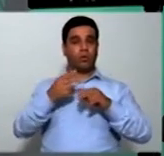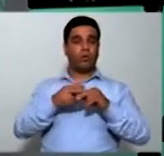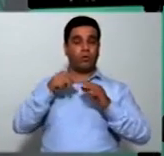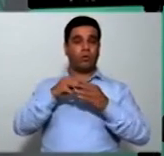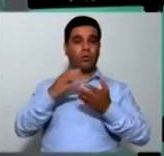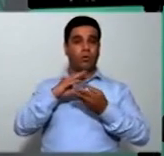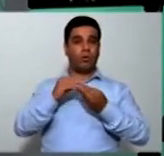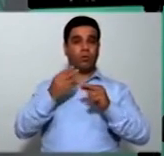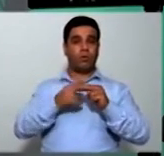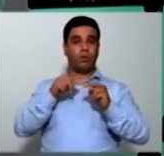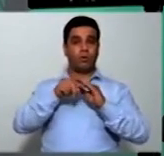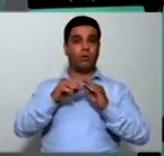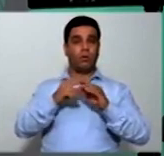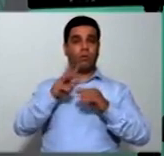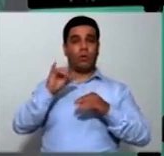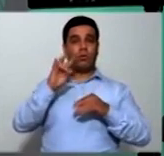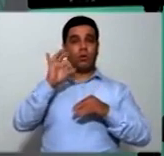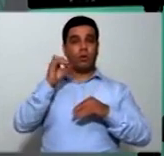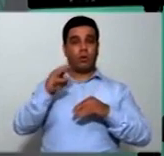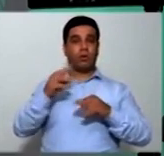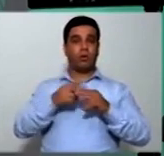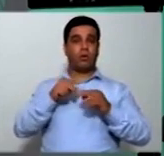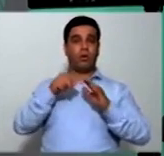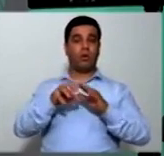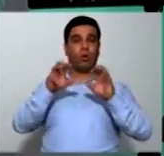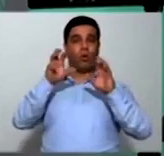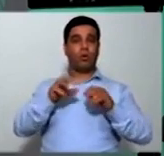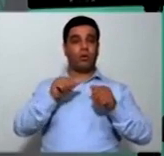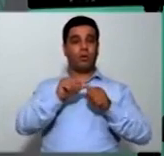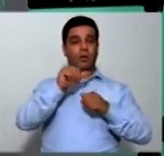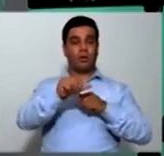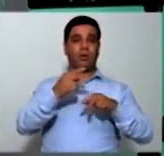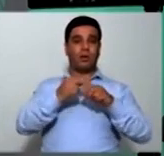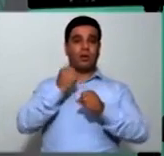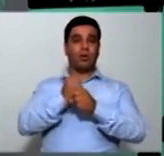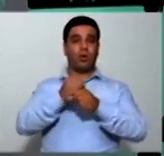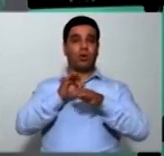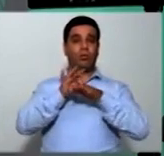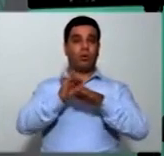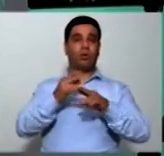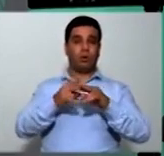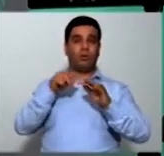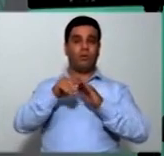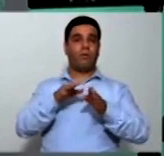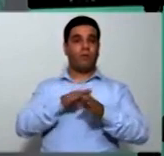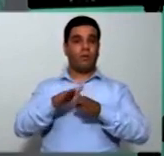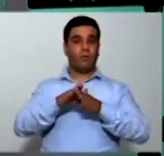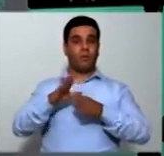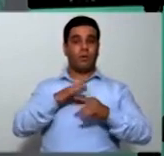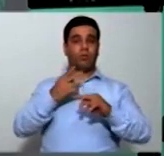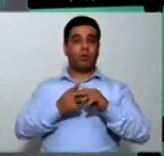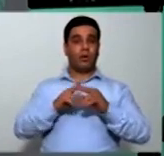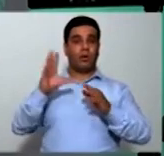ya'ni ma'muriyatchilikning beboshlik siyosati, qonundan tashqaridagi ish olib borish siyosatlari ham amalga oshirildi.